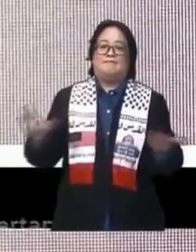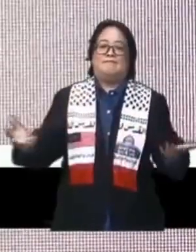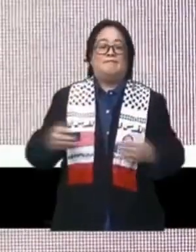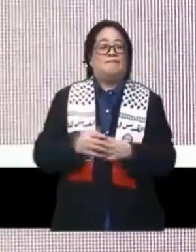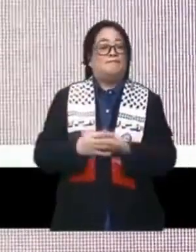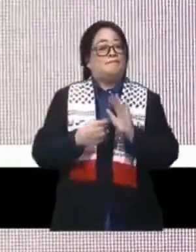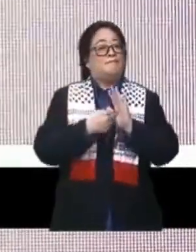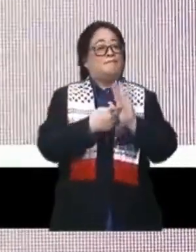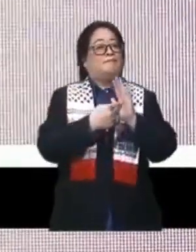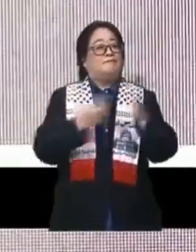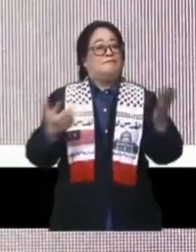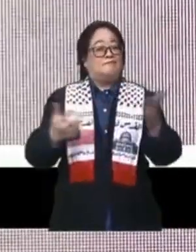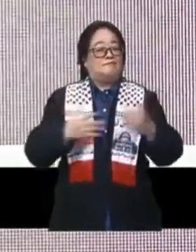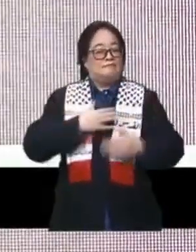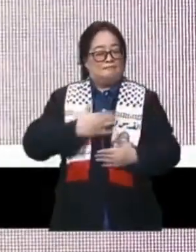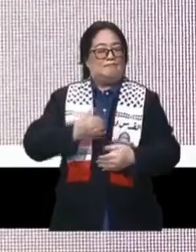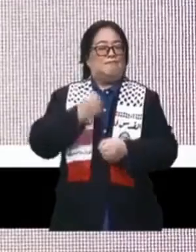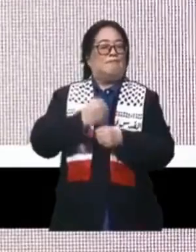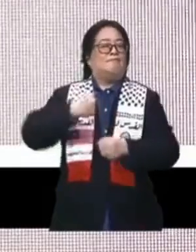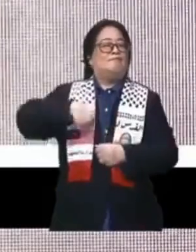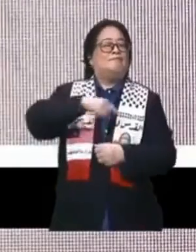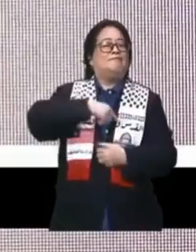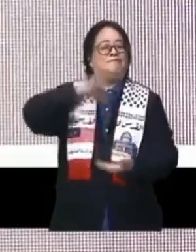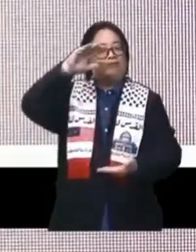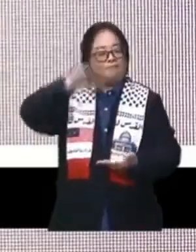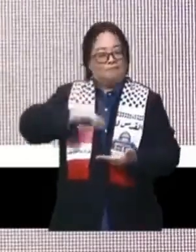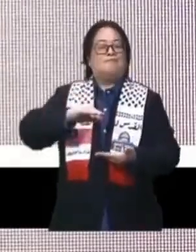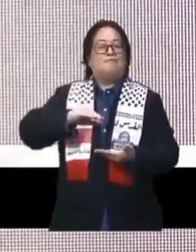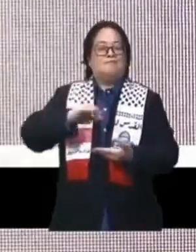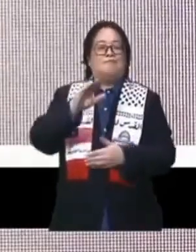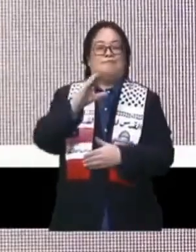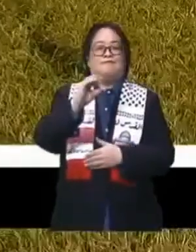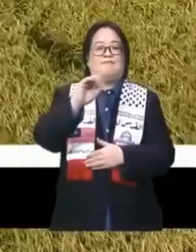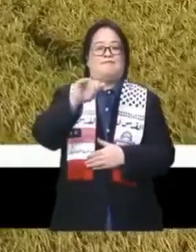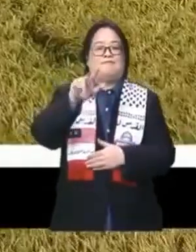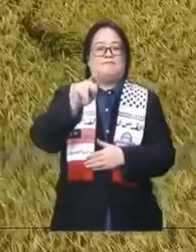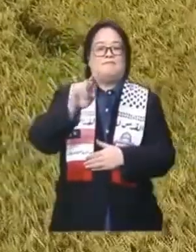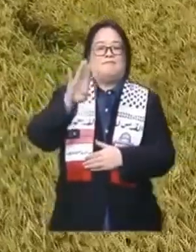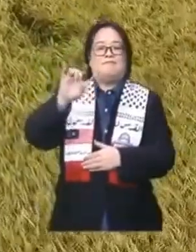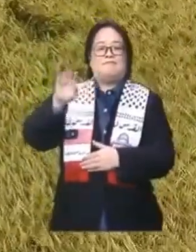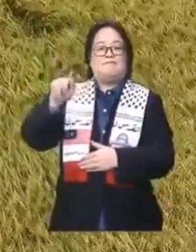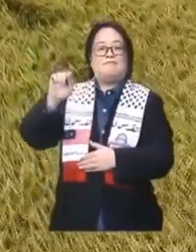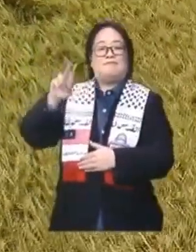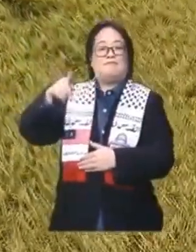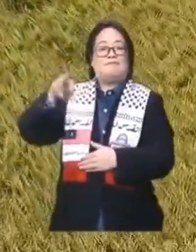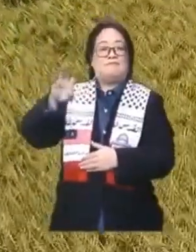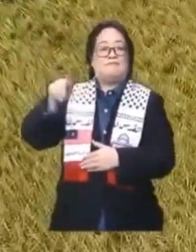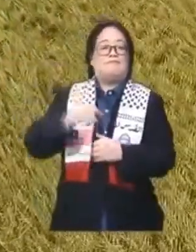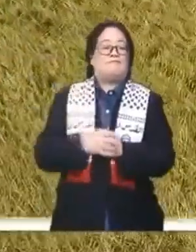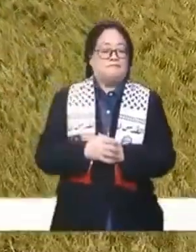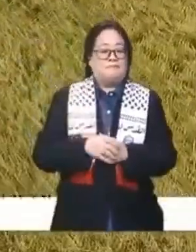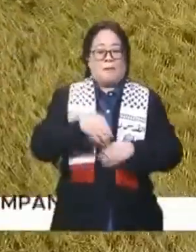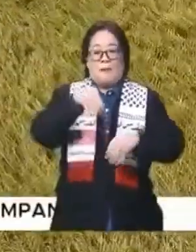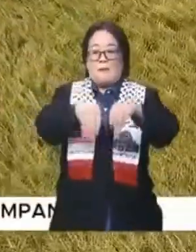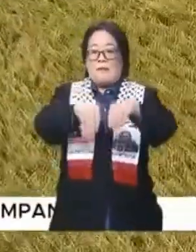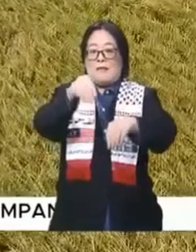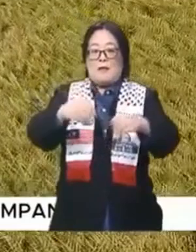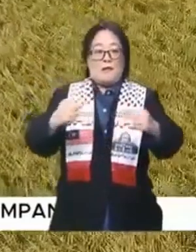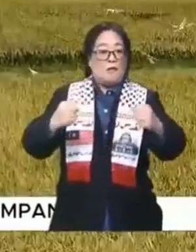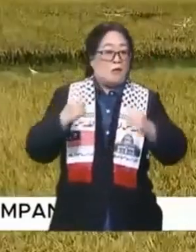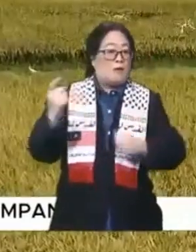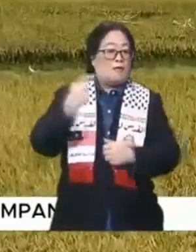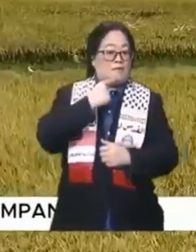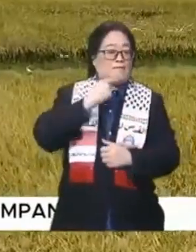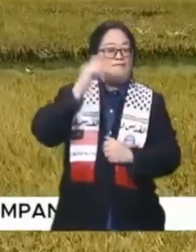signaling our commitment to reducing the country carbon Fai perani Man serar